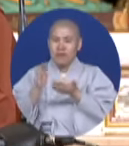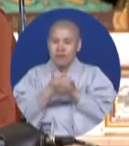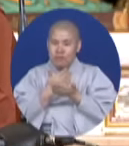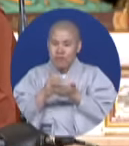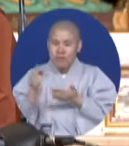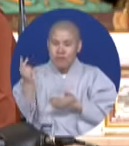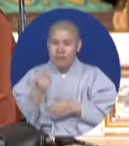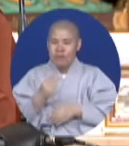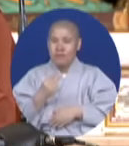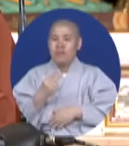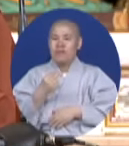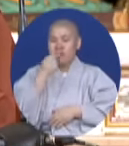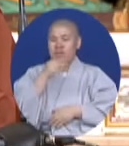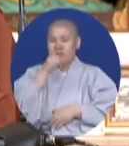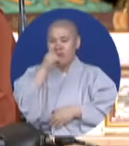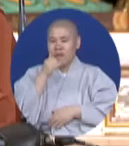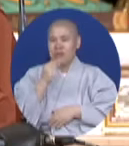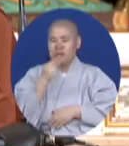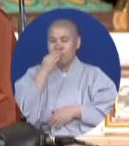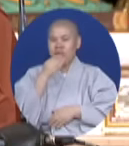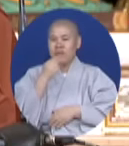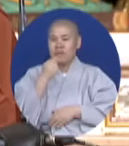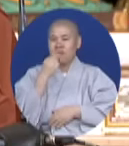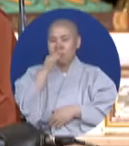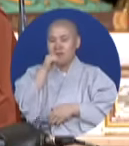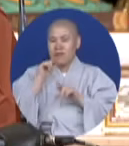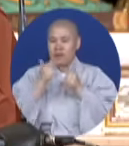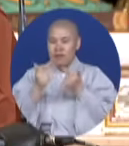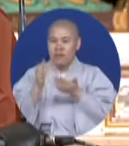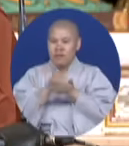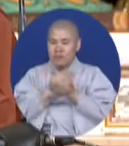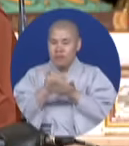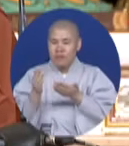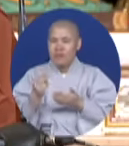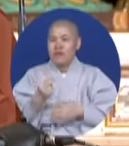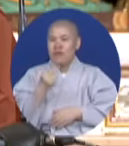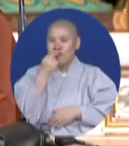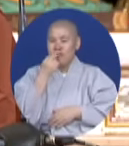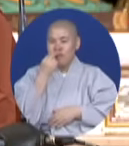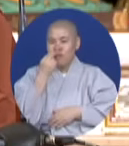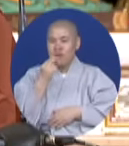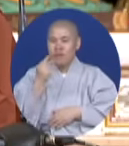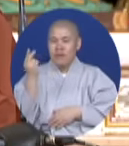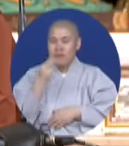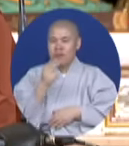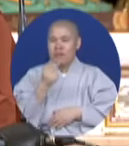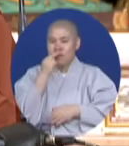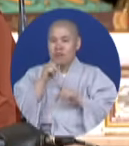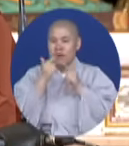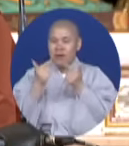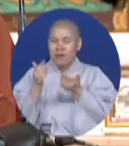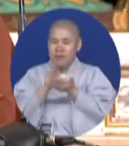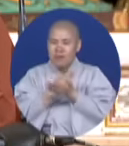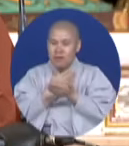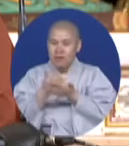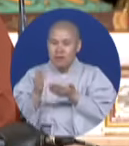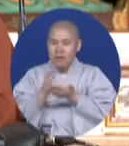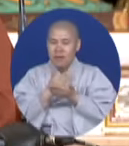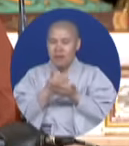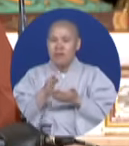중생과 중생 아닌 거 가르고 수명 따지는 것과 수명 안 따지는 거 가르는 게 얼마나 허망하냐